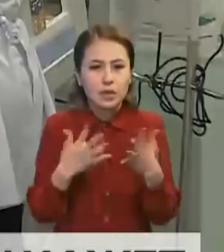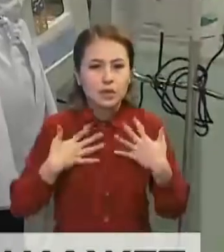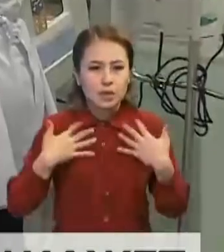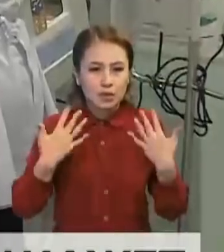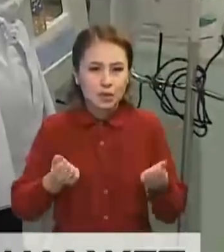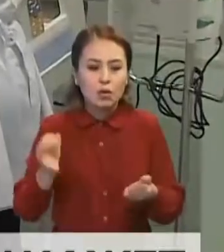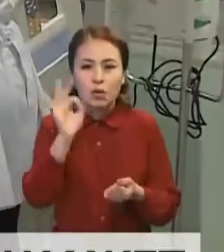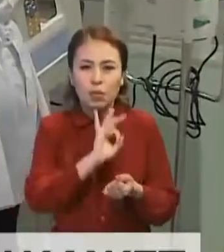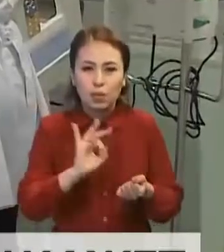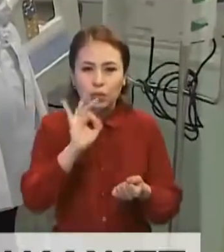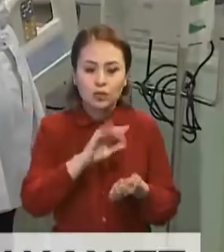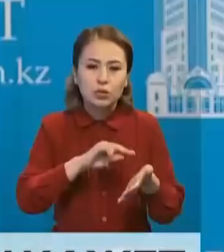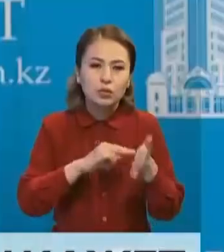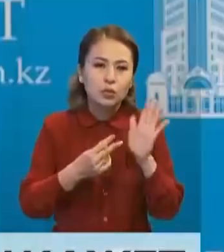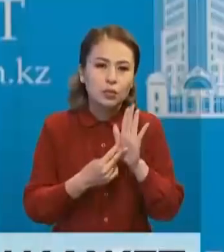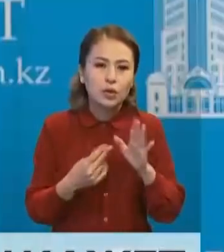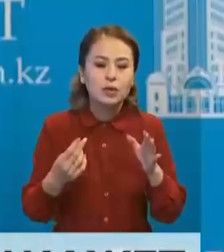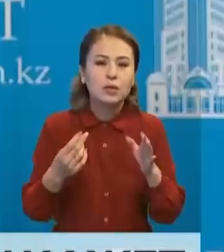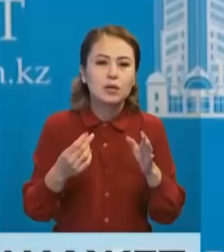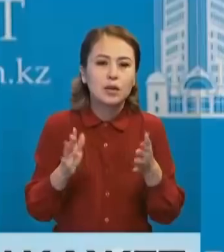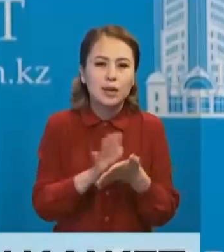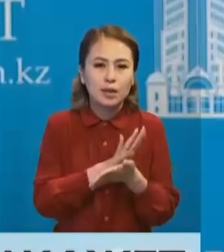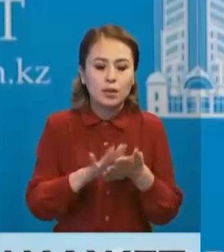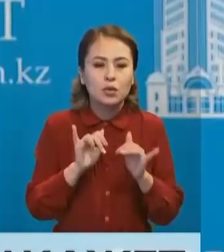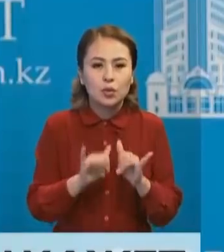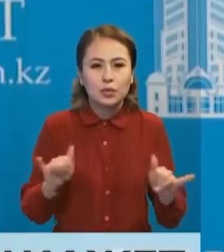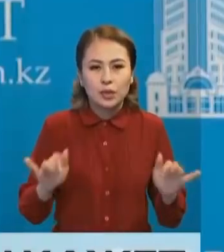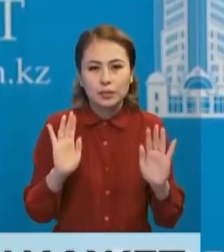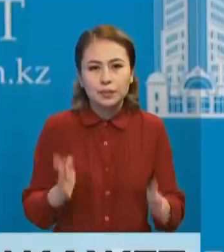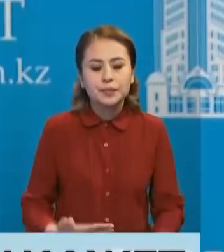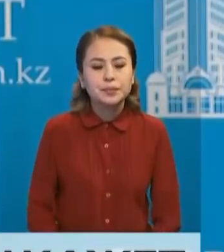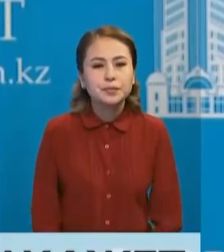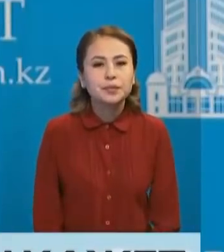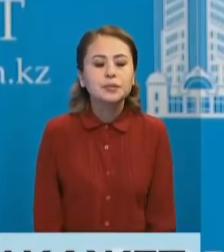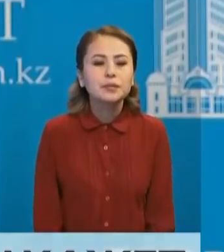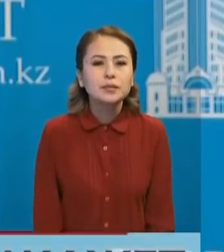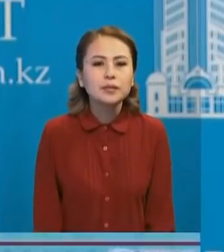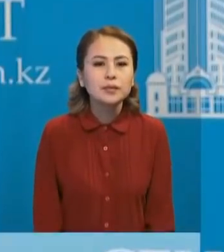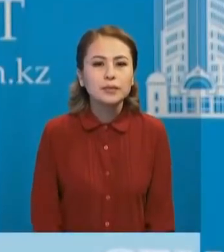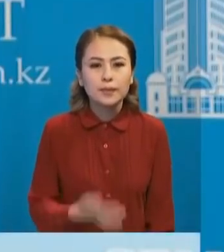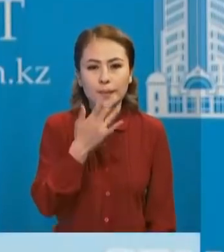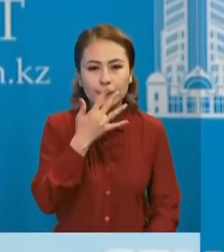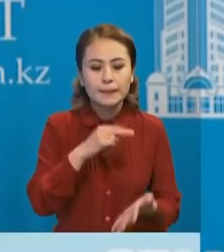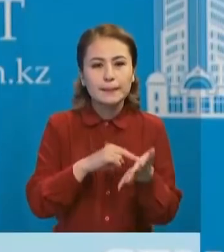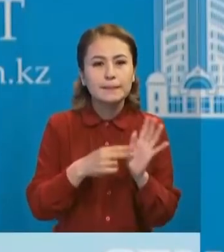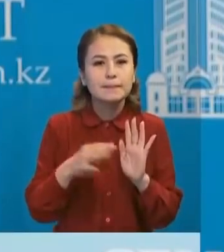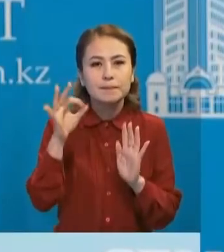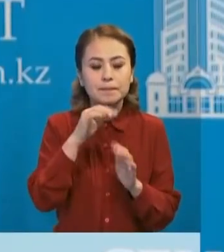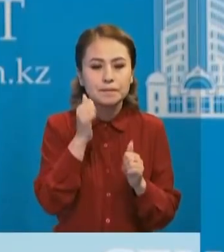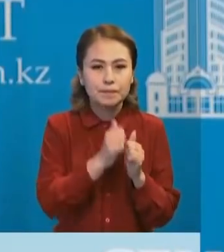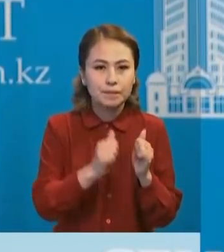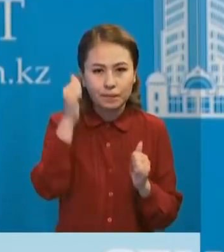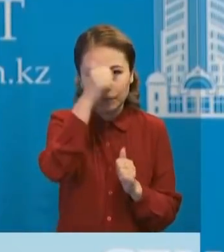ұлт аталатын ұлттық жоба аясында гранттарды көбейтпек. Ұлттық жоба бойынша жыл сайын гранттың